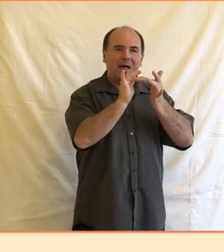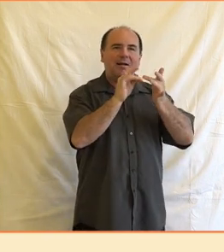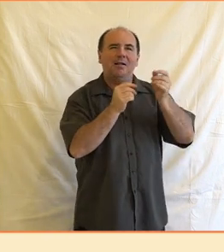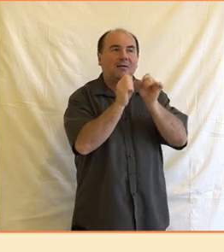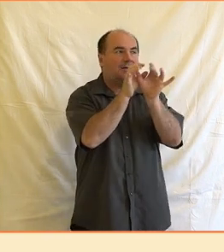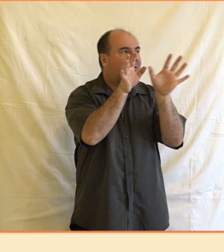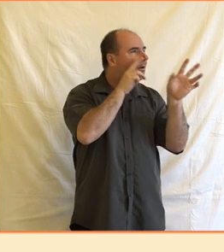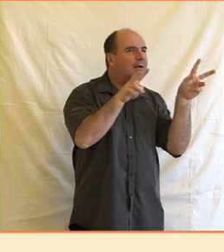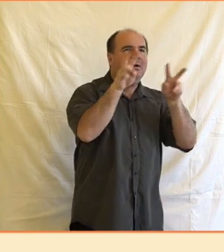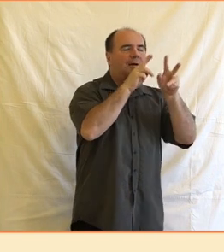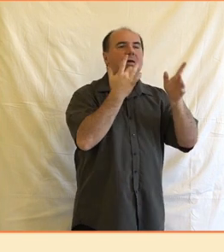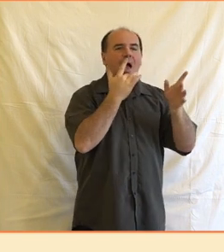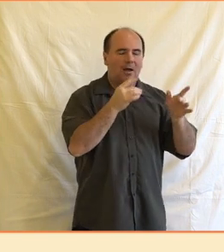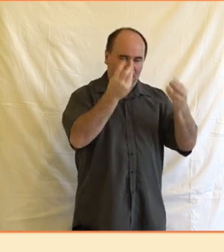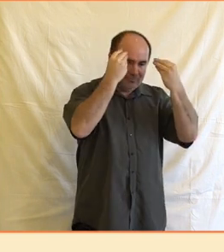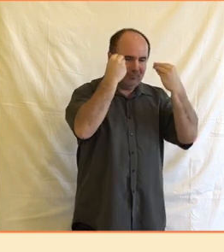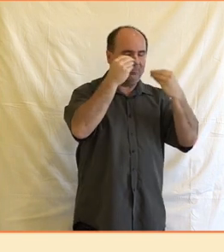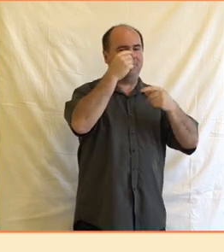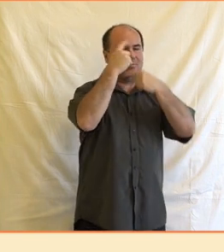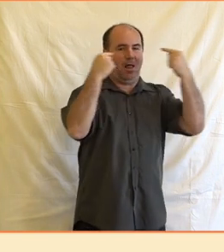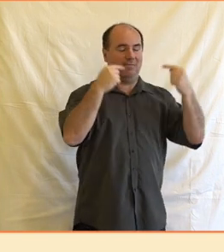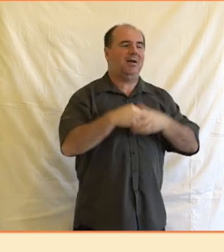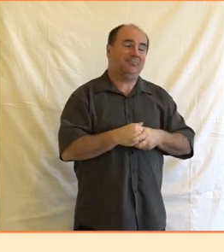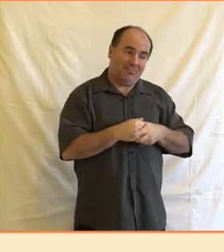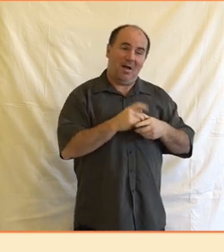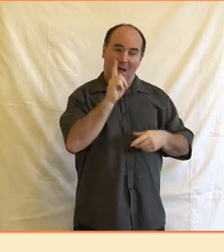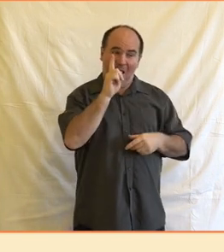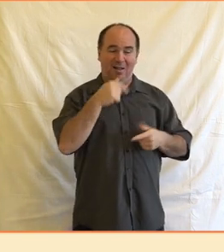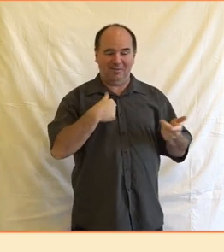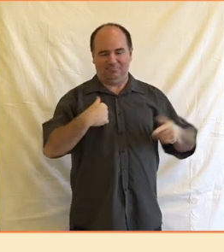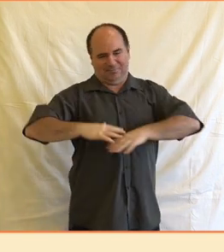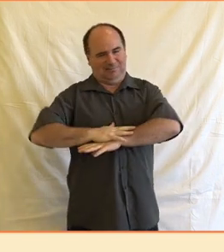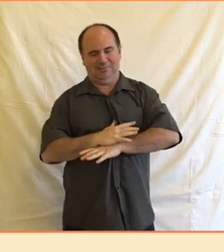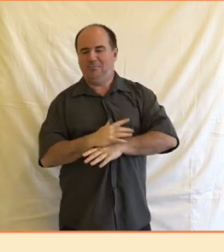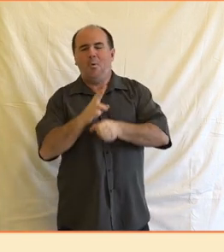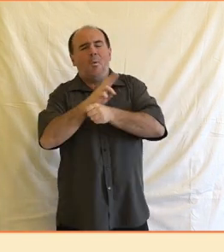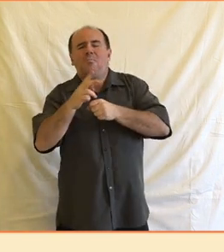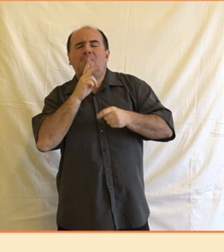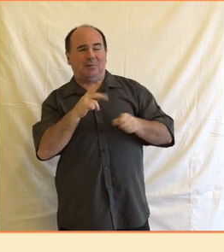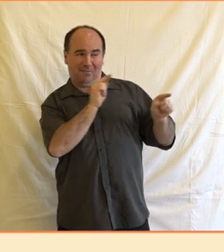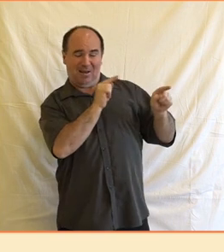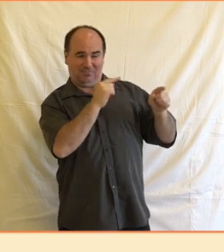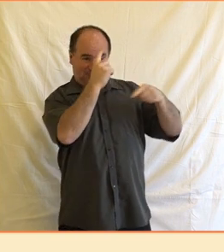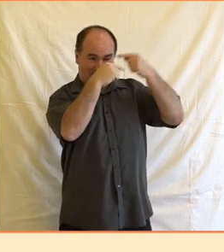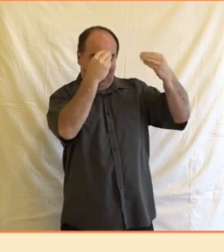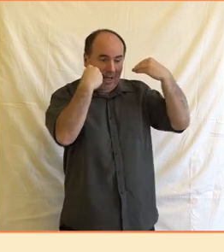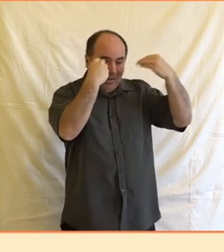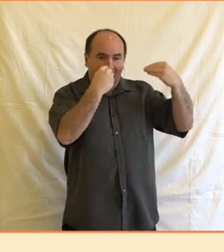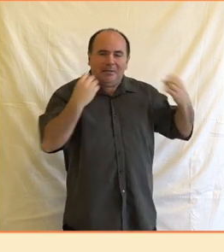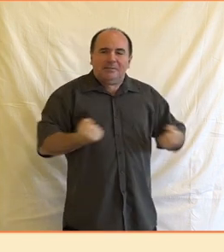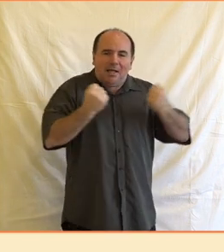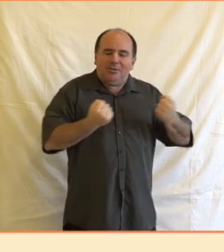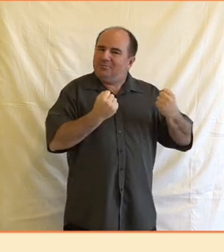to tak úplně pravda. Řada lidí třeba v průběhu času naopak může i ztrácet schopnost